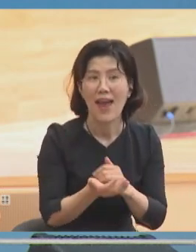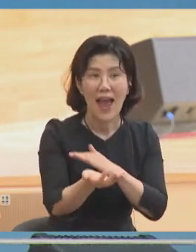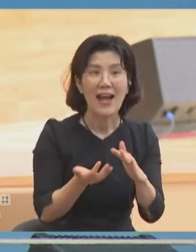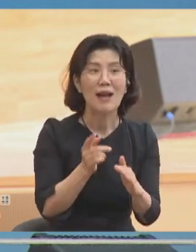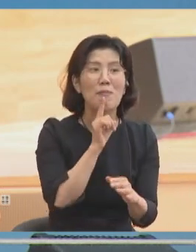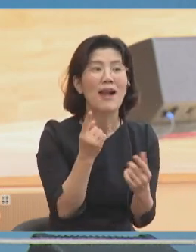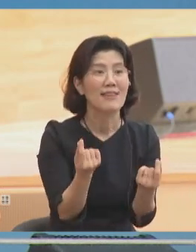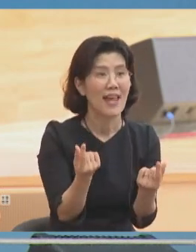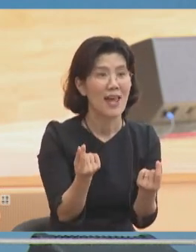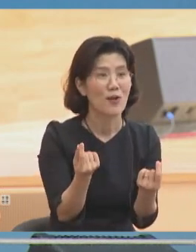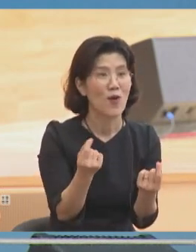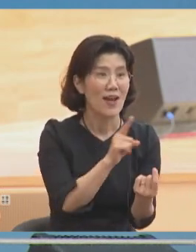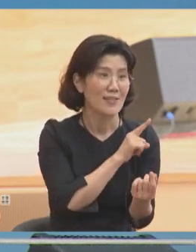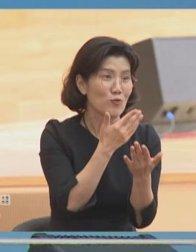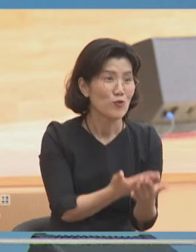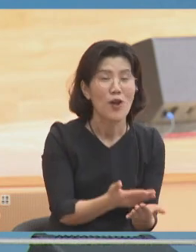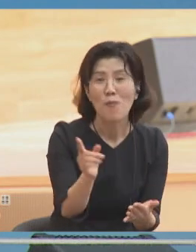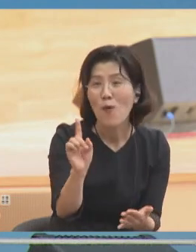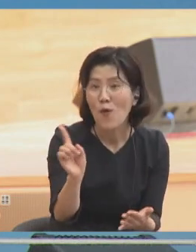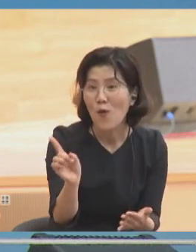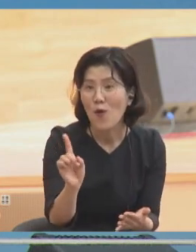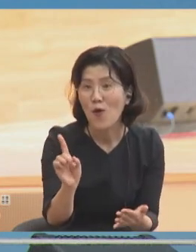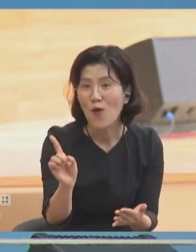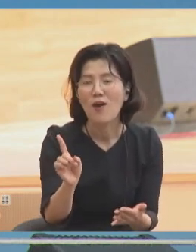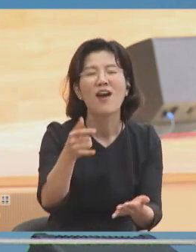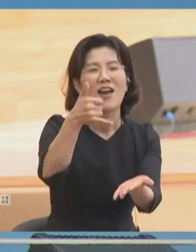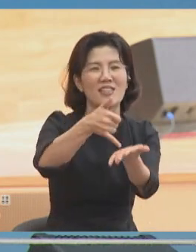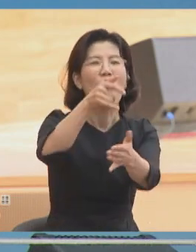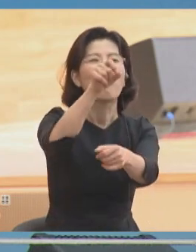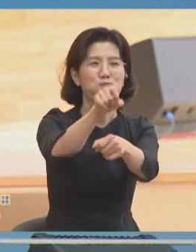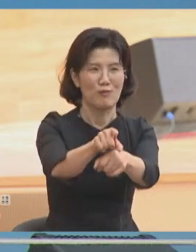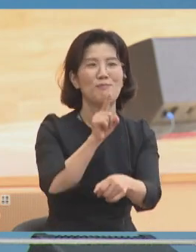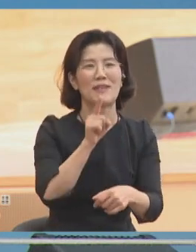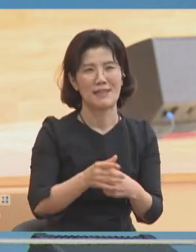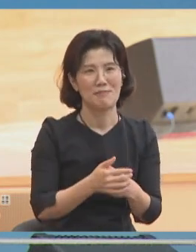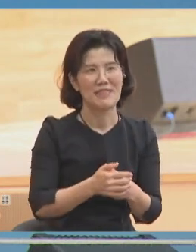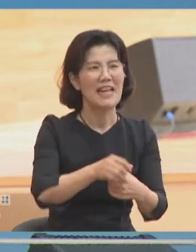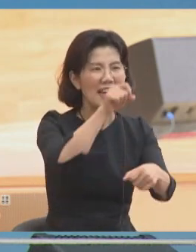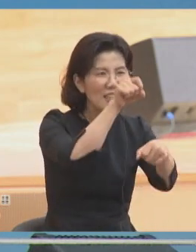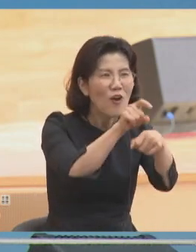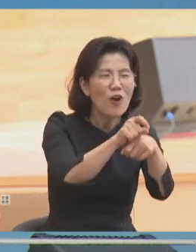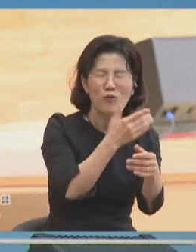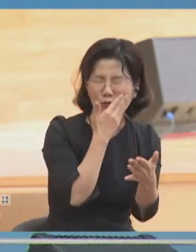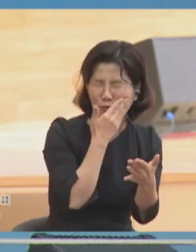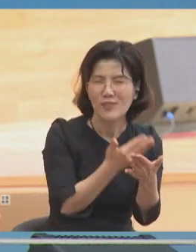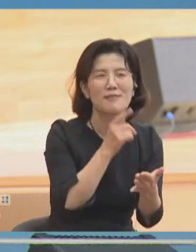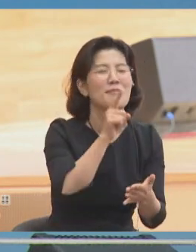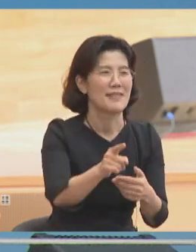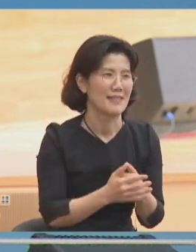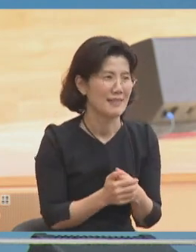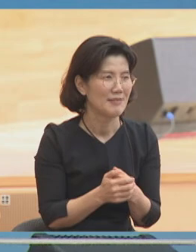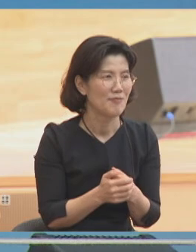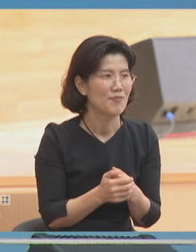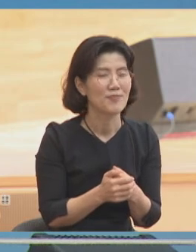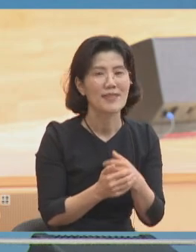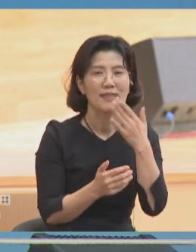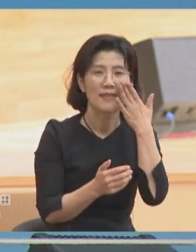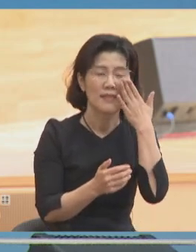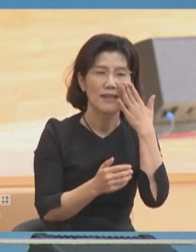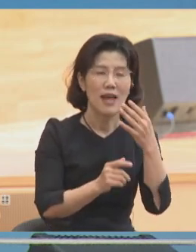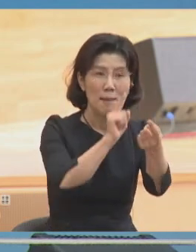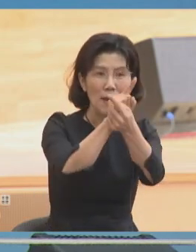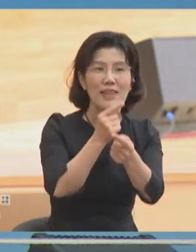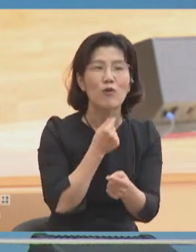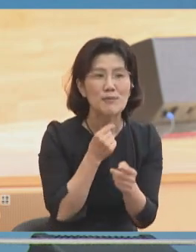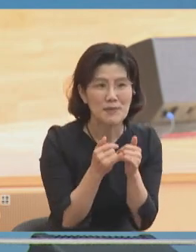대로 뭐가 가장 중요하게 여겨질까요 성품 성격입니다 그래서 많은 이들에게 만나고